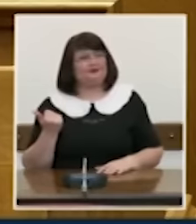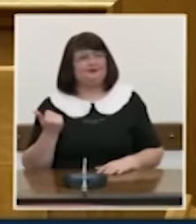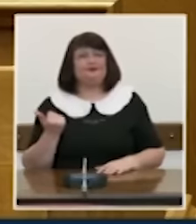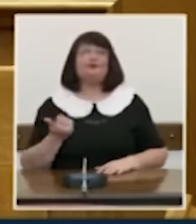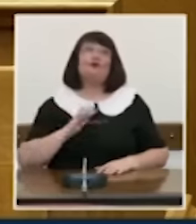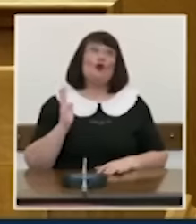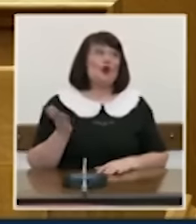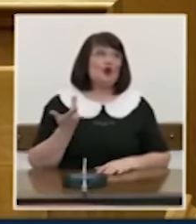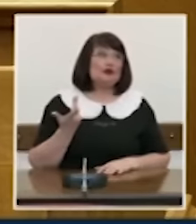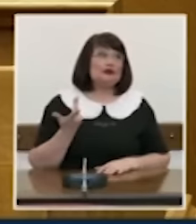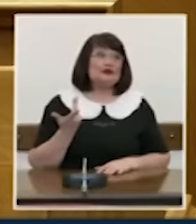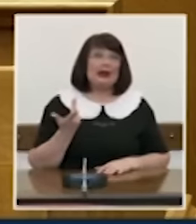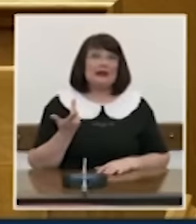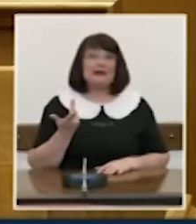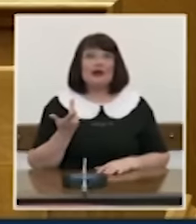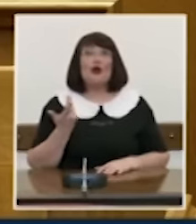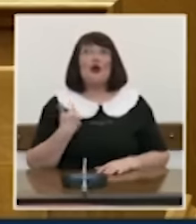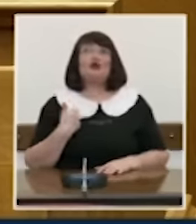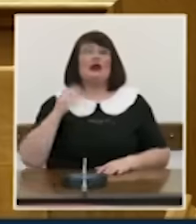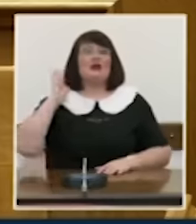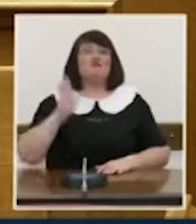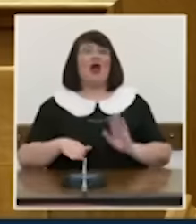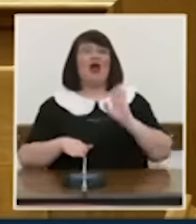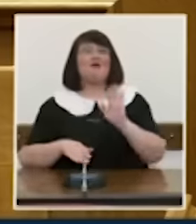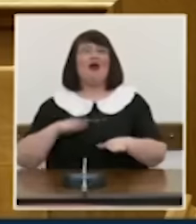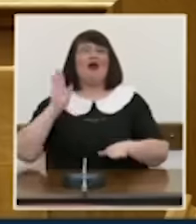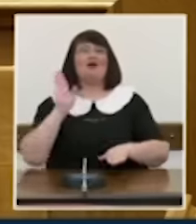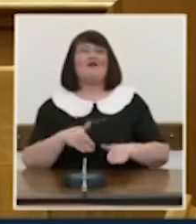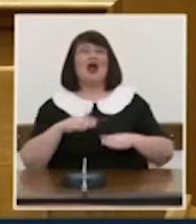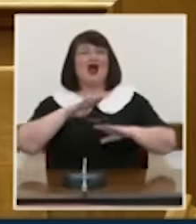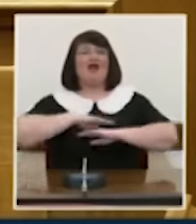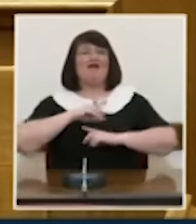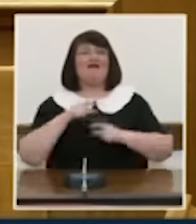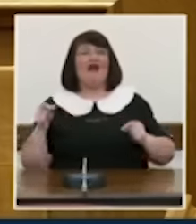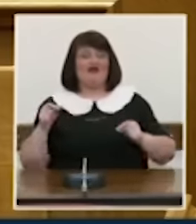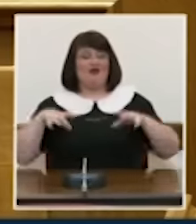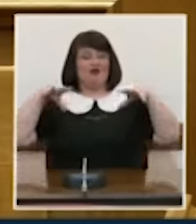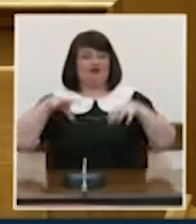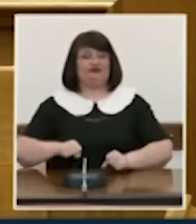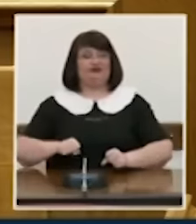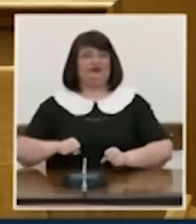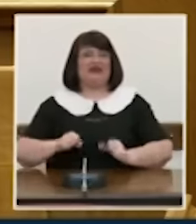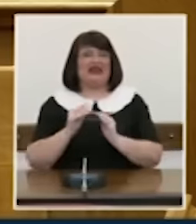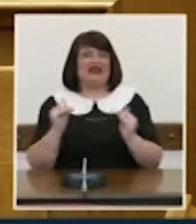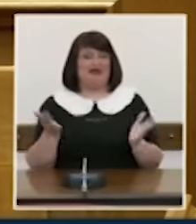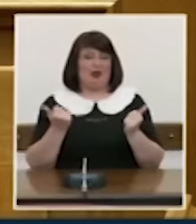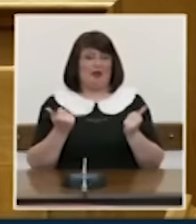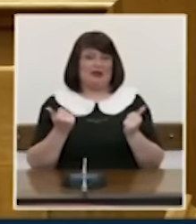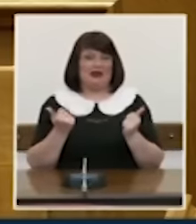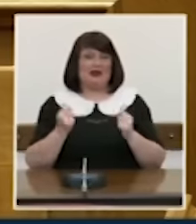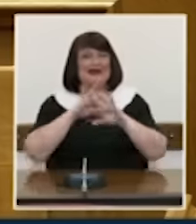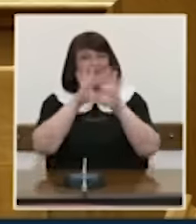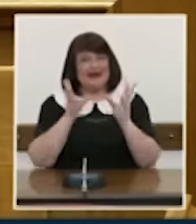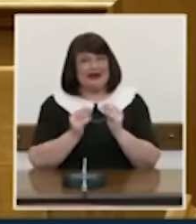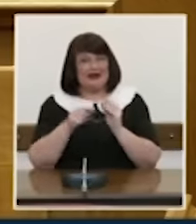της ή μάλλον την πότα της η δολοφονική μηχανή του ΝΑΤΟ. Συνολικά λοιπόν αναδείχθηκε